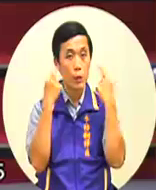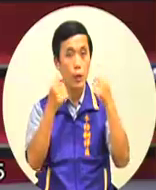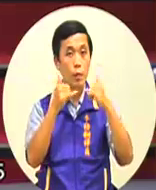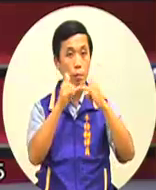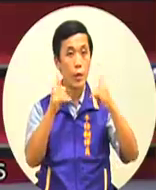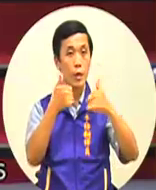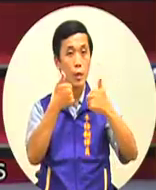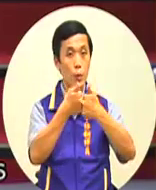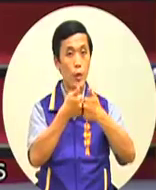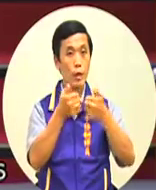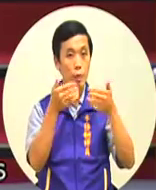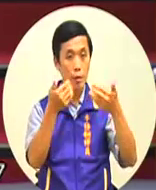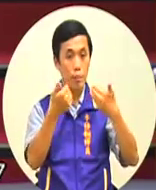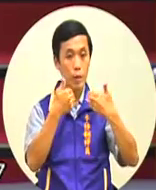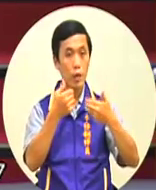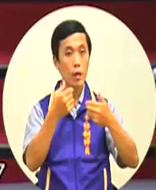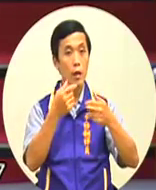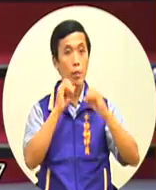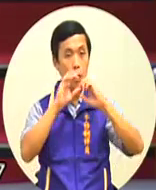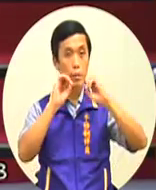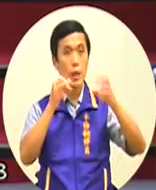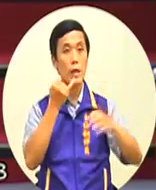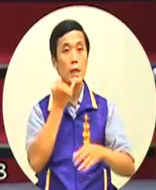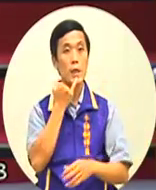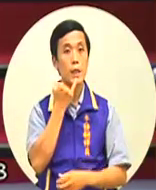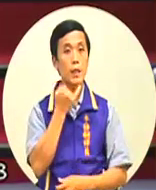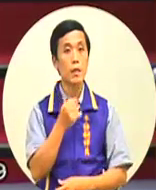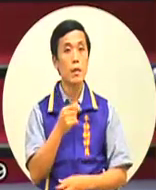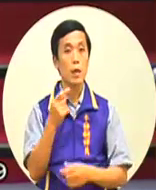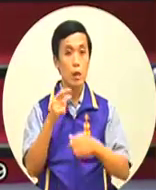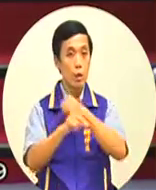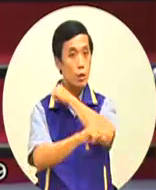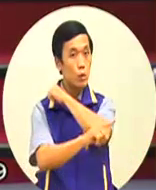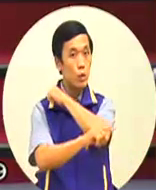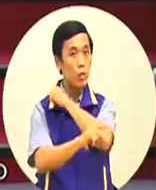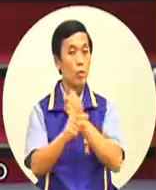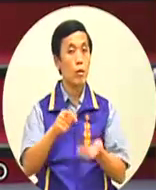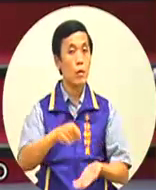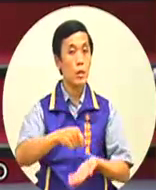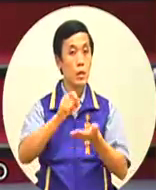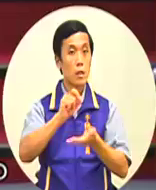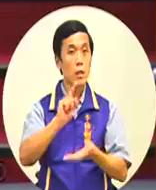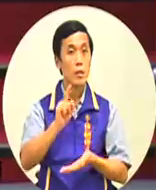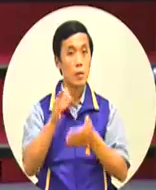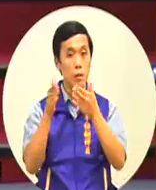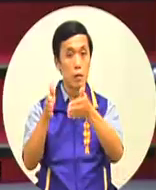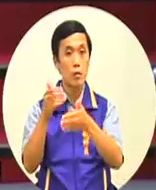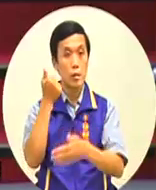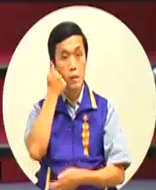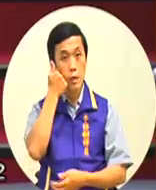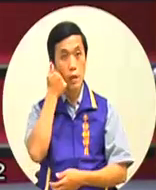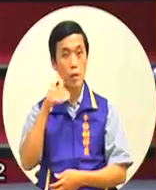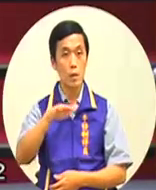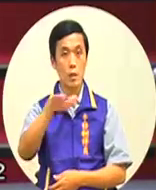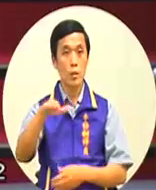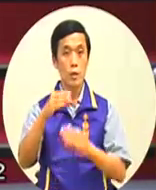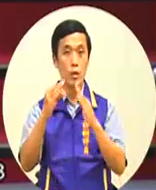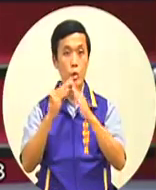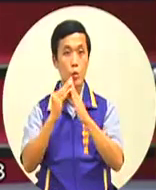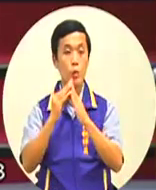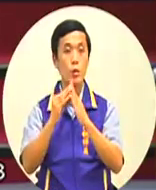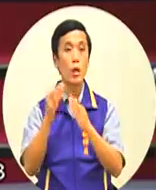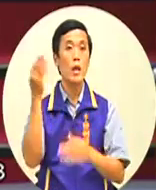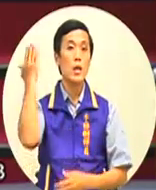做这样的一个宣导了哈。那最后可能也要提到，就针对社会局了，过去